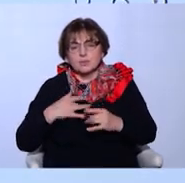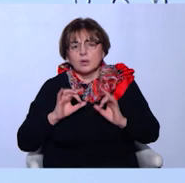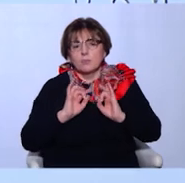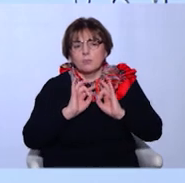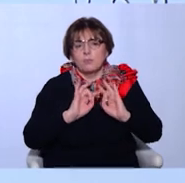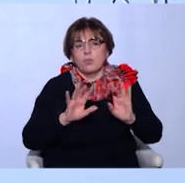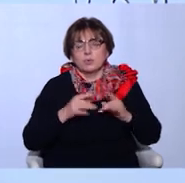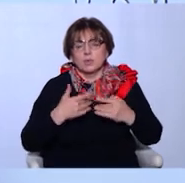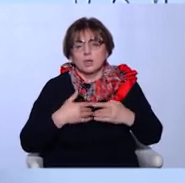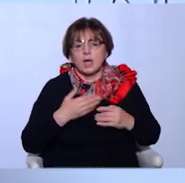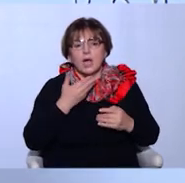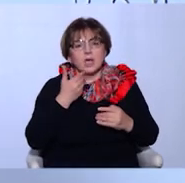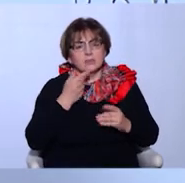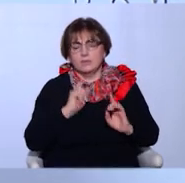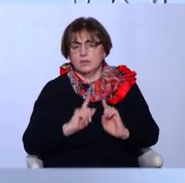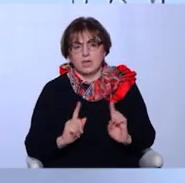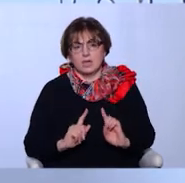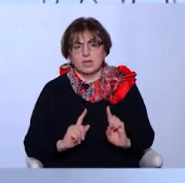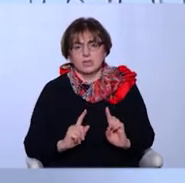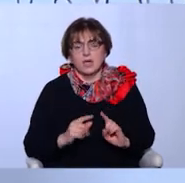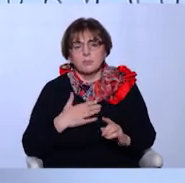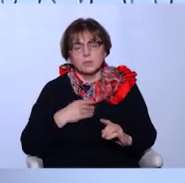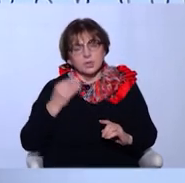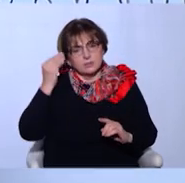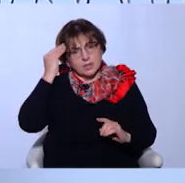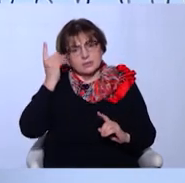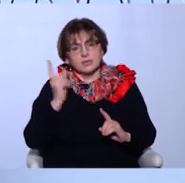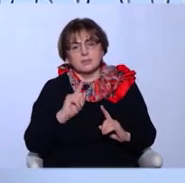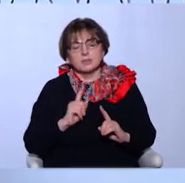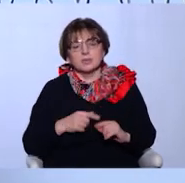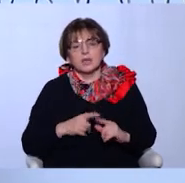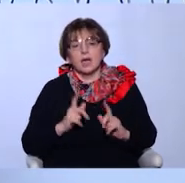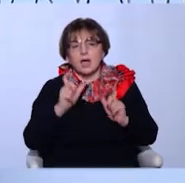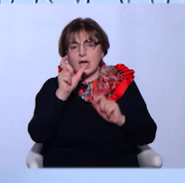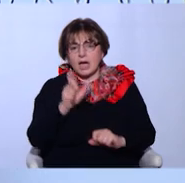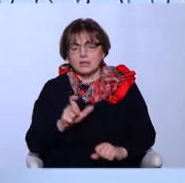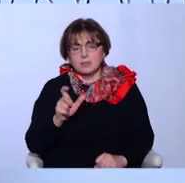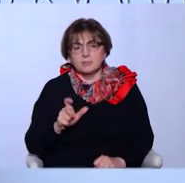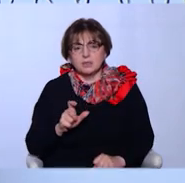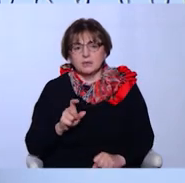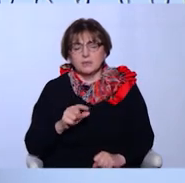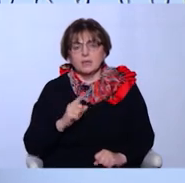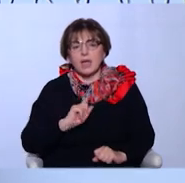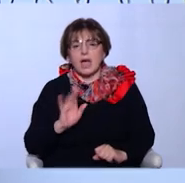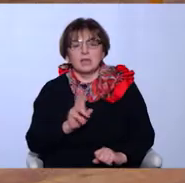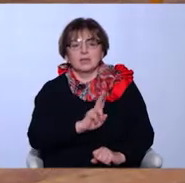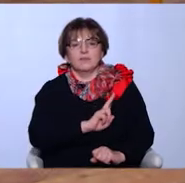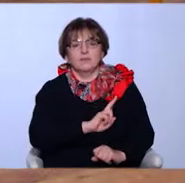ჩვენთვის აპირებს, ადვილი არ არის. მოდით ერთ რამეზე შევთანხმდეთ. ადამიანებს არ